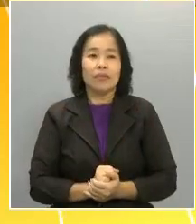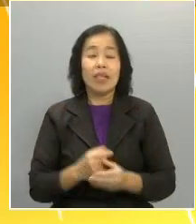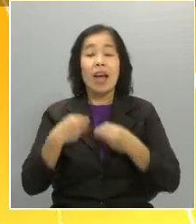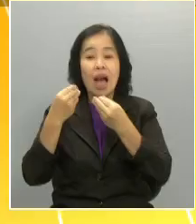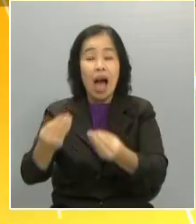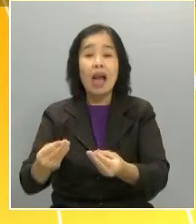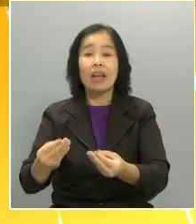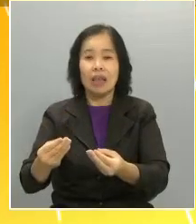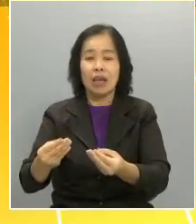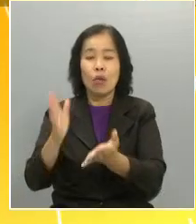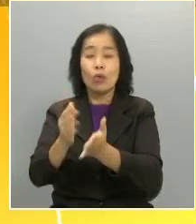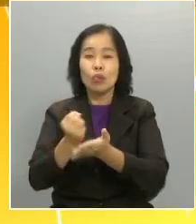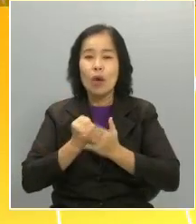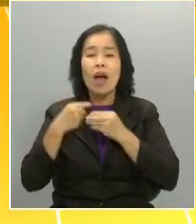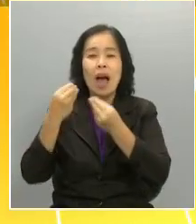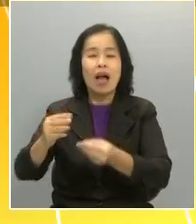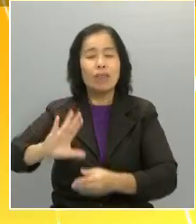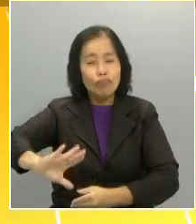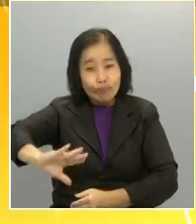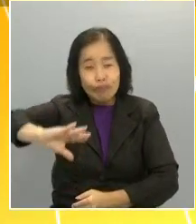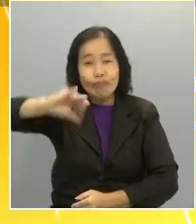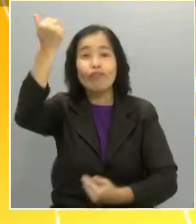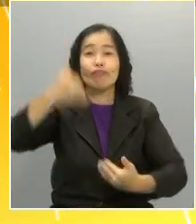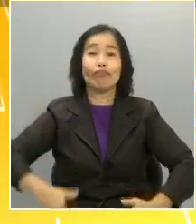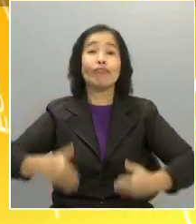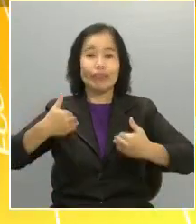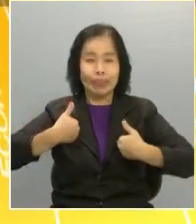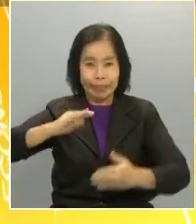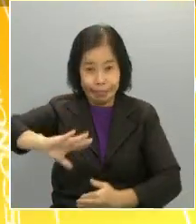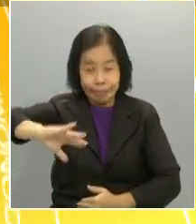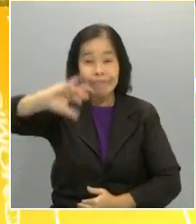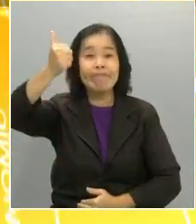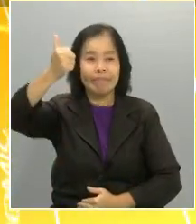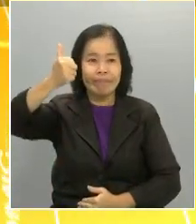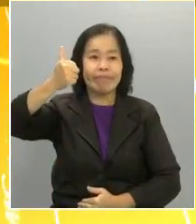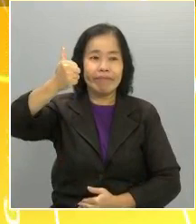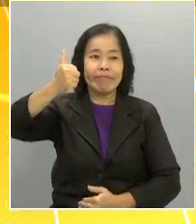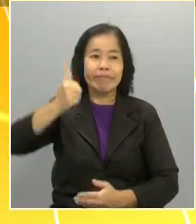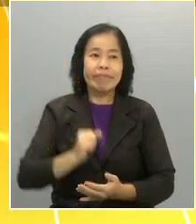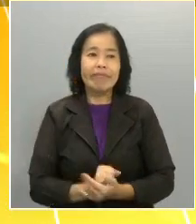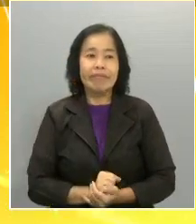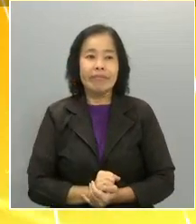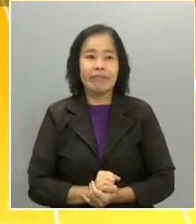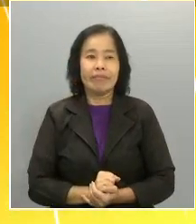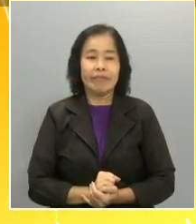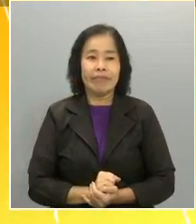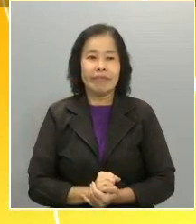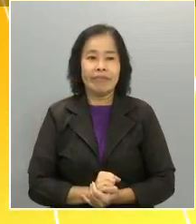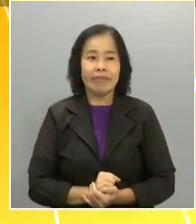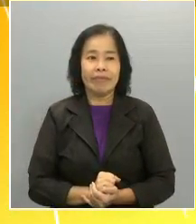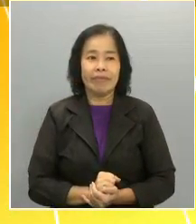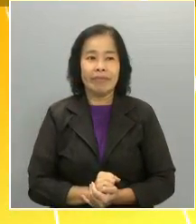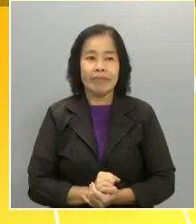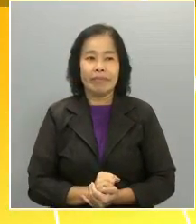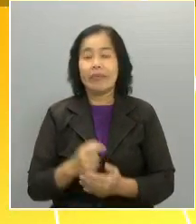ญชีวิตนี้ถือว่าพวกเรามีชีวิตกัน น้องไม่เป็นไรมาแบบน้องไม่เป็นไรก็โอเคแล้ว ขอบคุณ